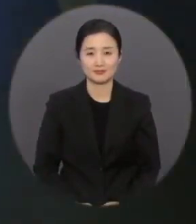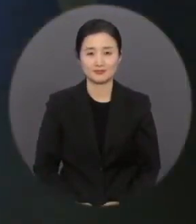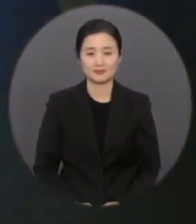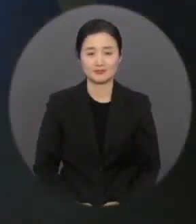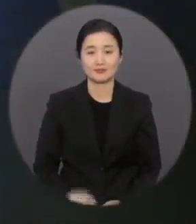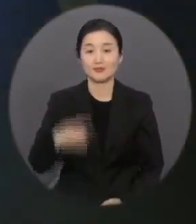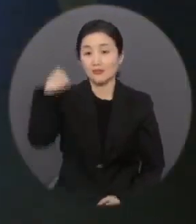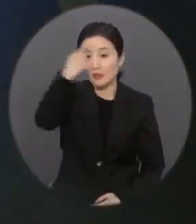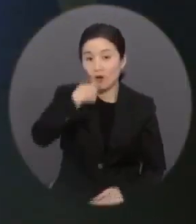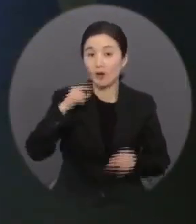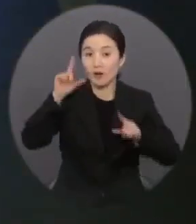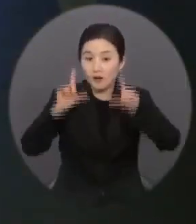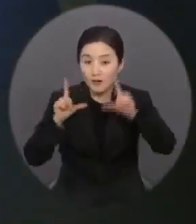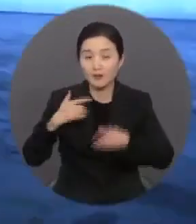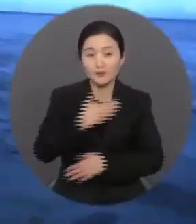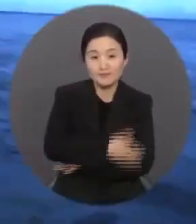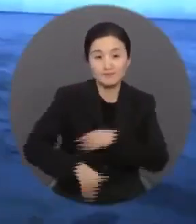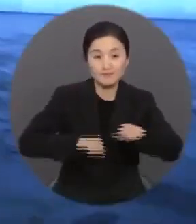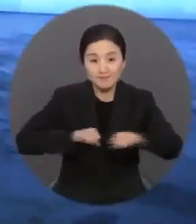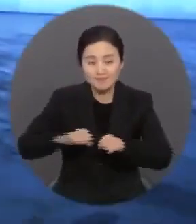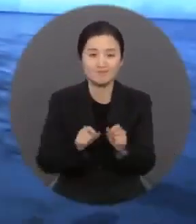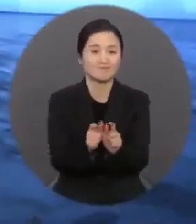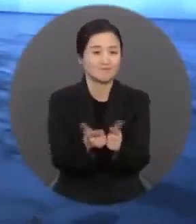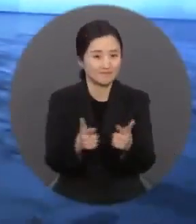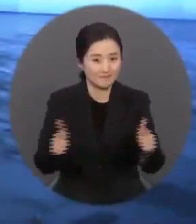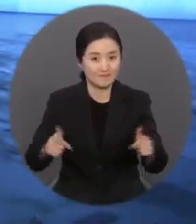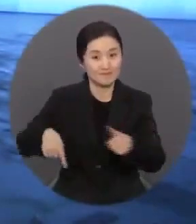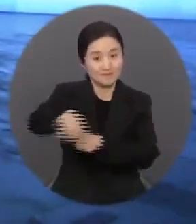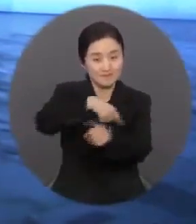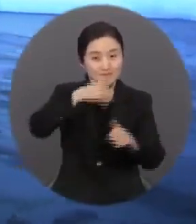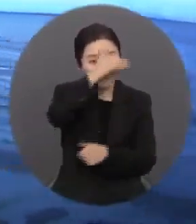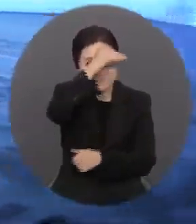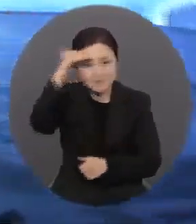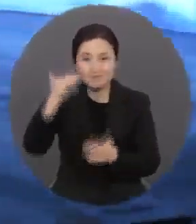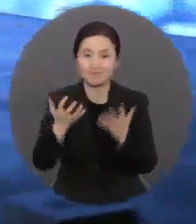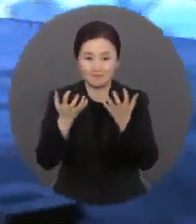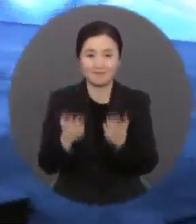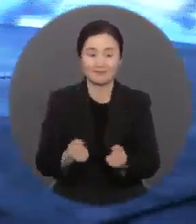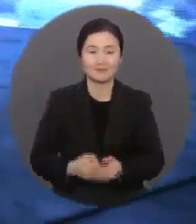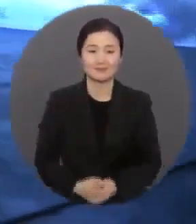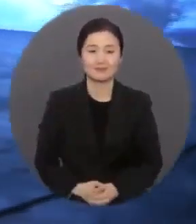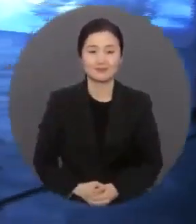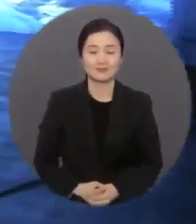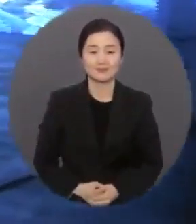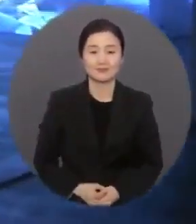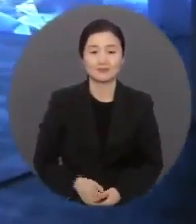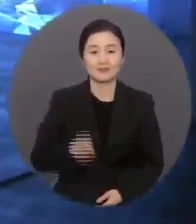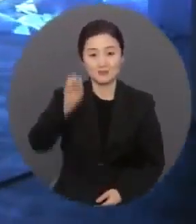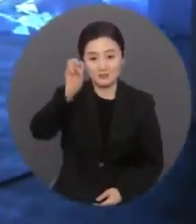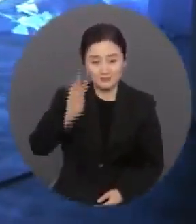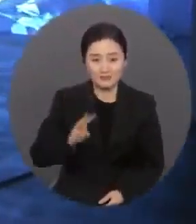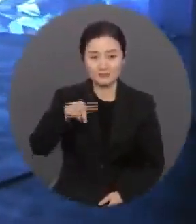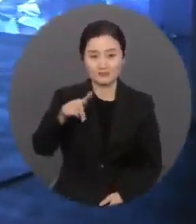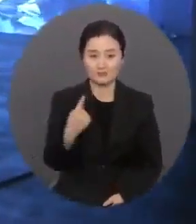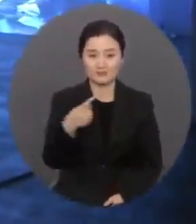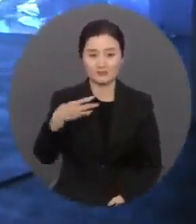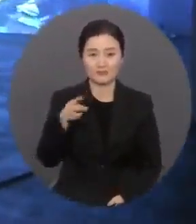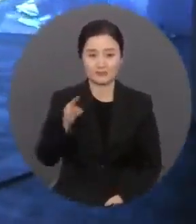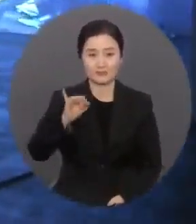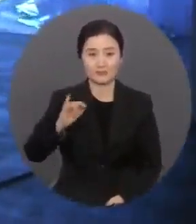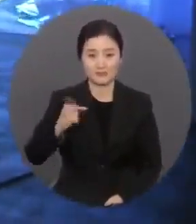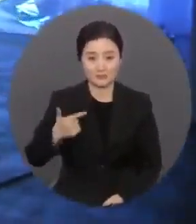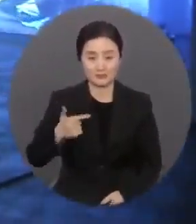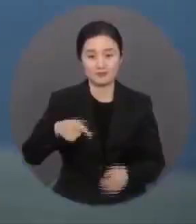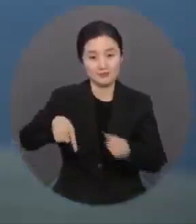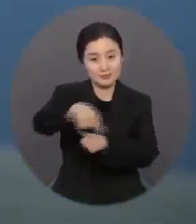다양한 얼굴과 몸짓들이 전시장 벽면을 가득 채웁니다. 광주 고려인 마을에 사는 청소년들의 연극 수업